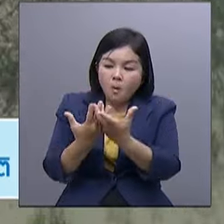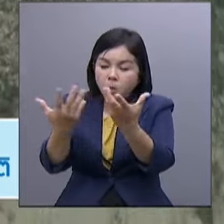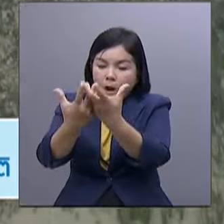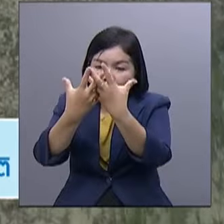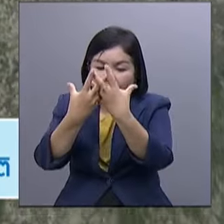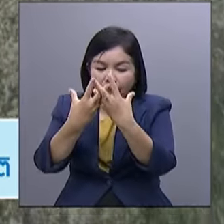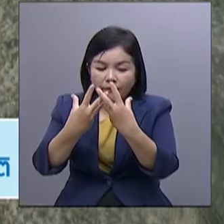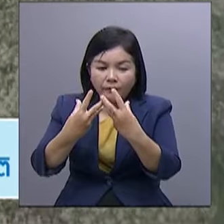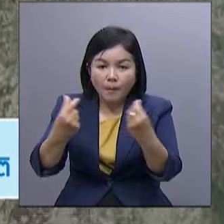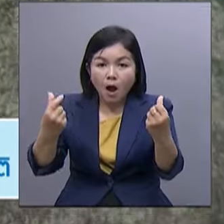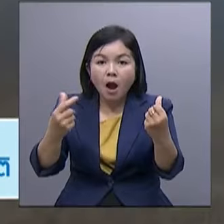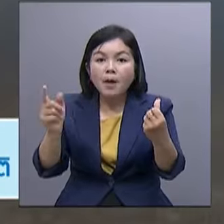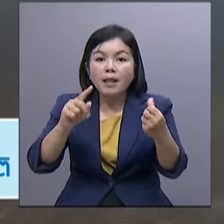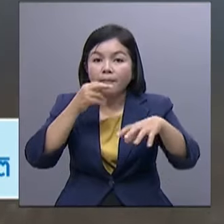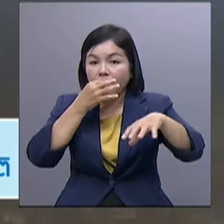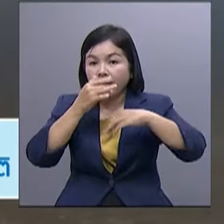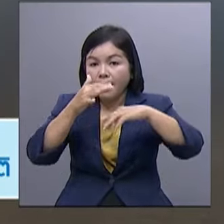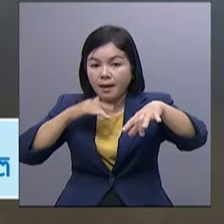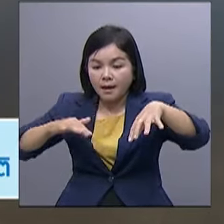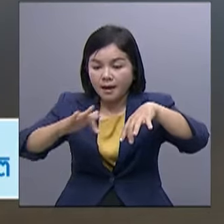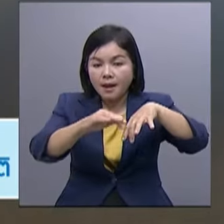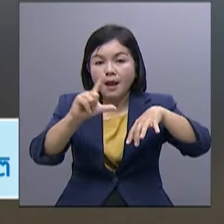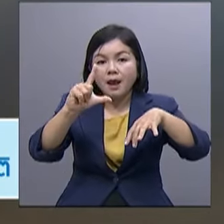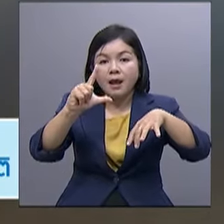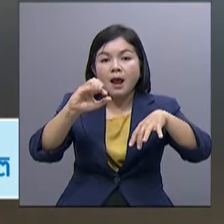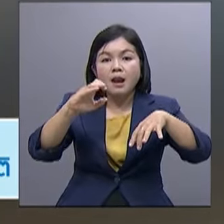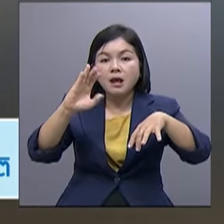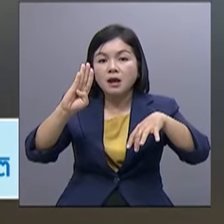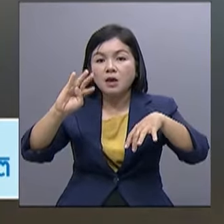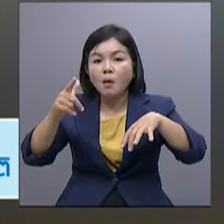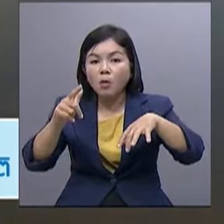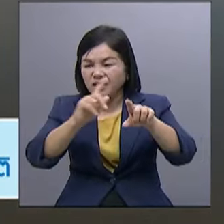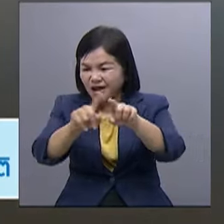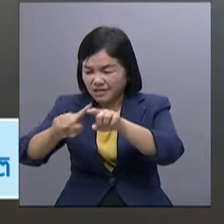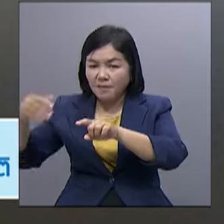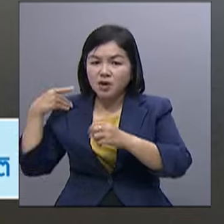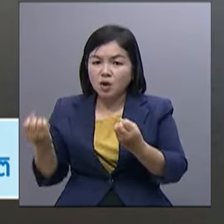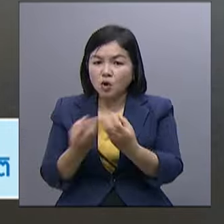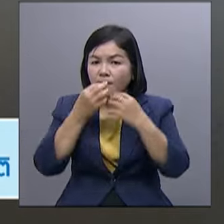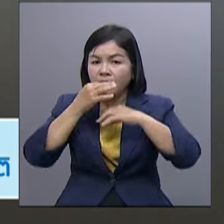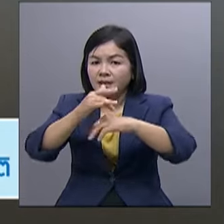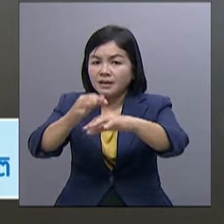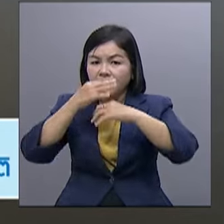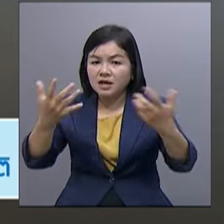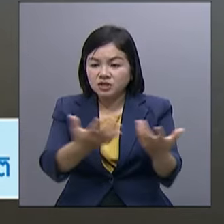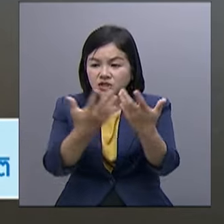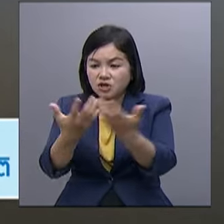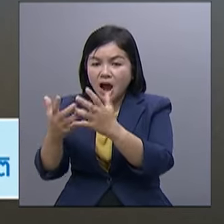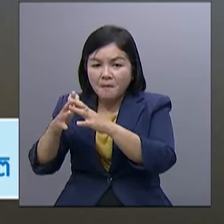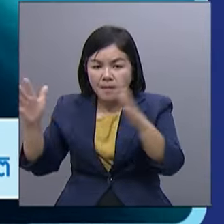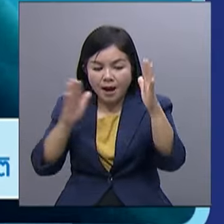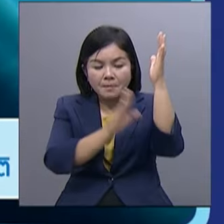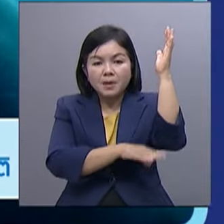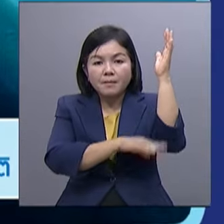ไม่ใช่เฉพาะเกาะลิบงแต่ยังรวมถึงพื้นที่อื่นๆของจังหวัดรังซึ่งเป็นพื้นที่เป็นแหล่งญ้าทะเลที่ใหญ่ที่สุดของประเทศ